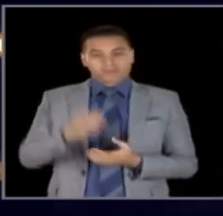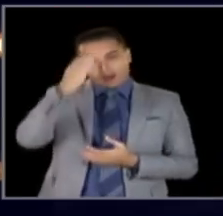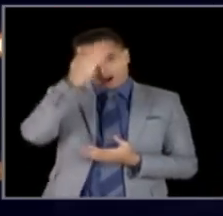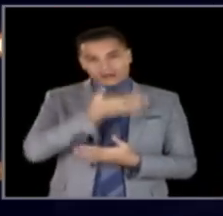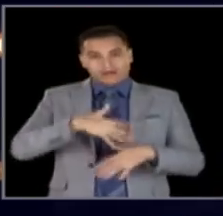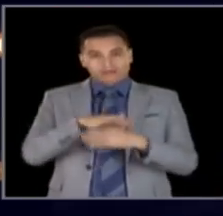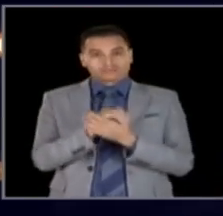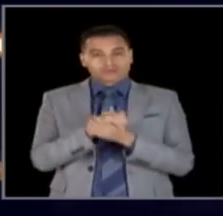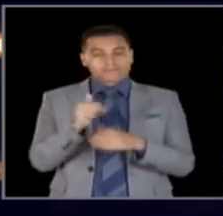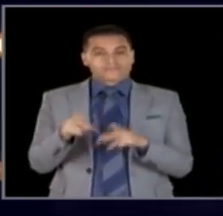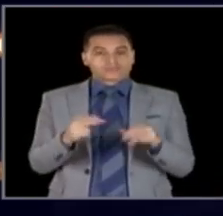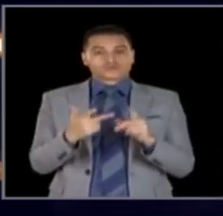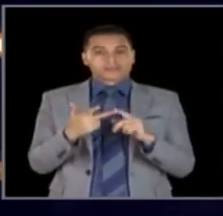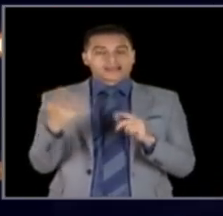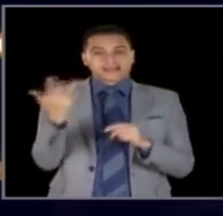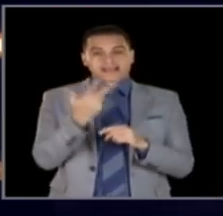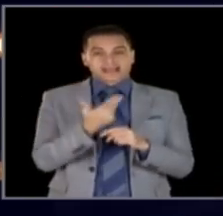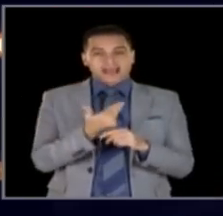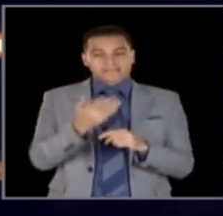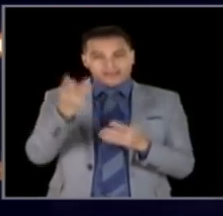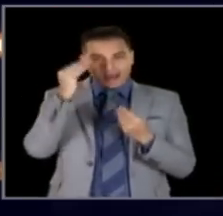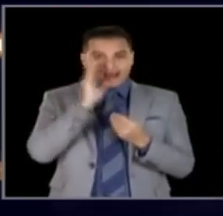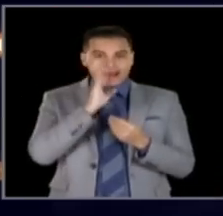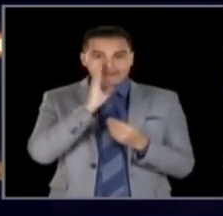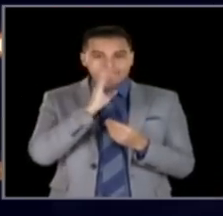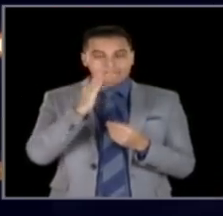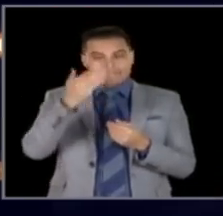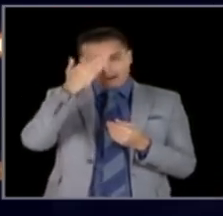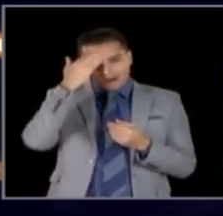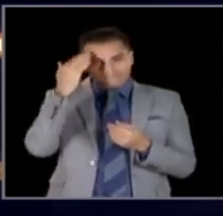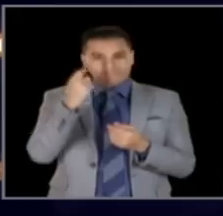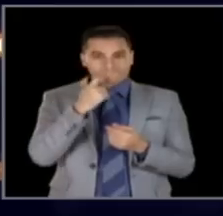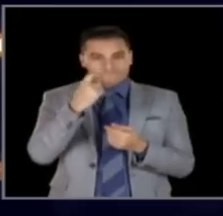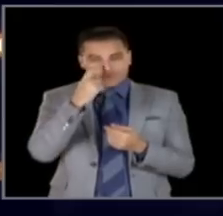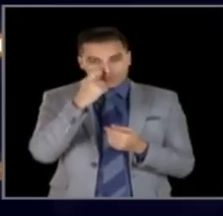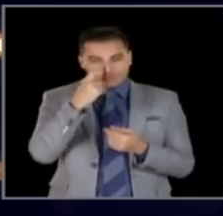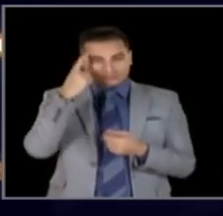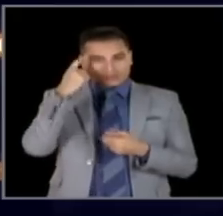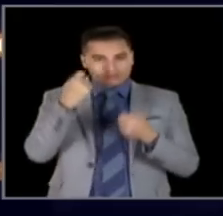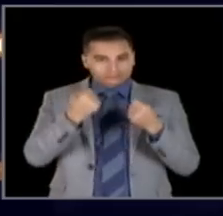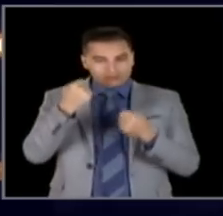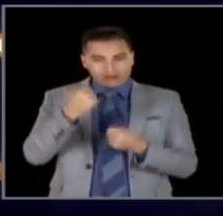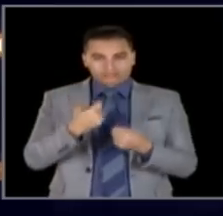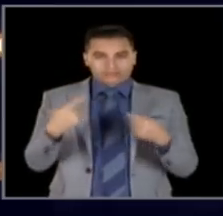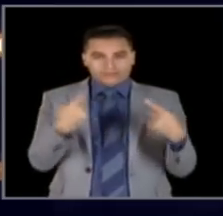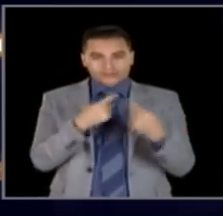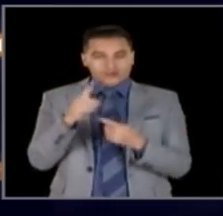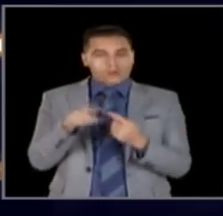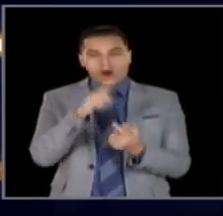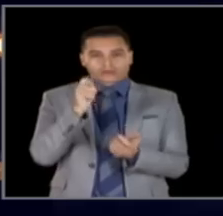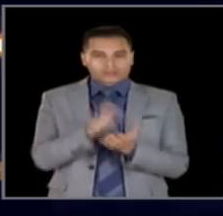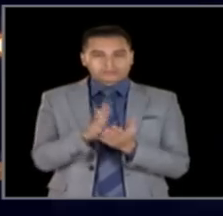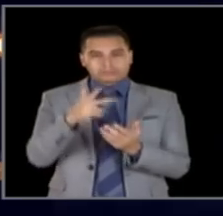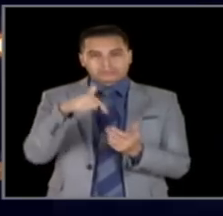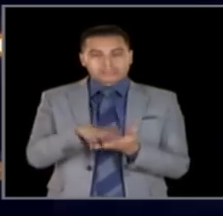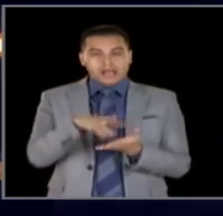العباقرة أصحاب في الموسم الثالث ست فقرات: العلم، المعرفة، الفنون، تحت الضغط، ضربات الجزاء، وعجلة الحظ. وأول حاجة